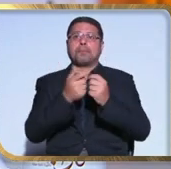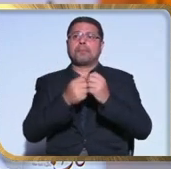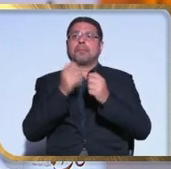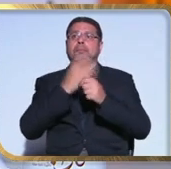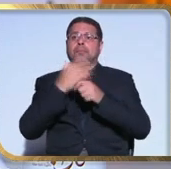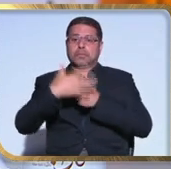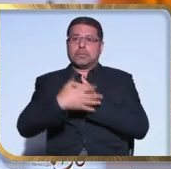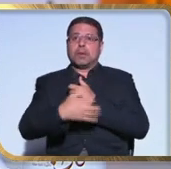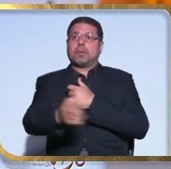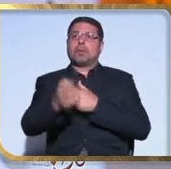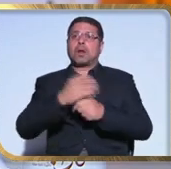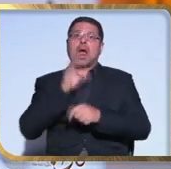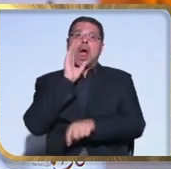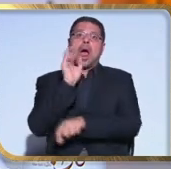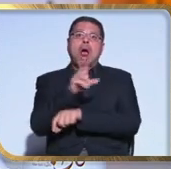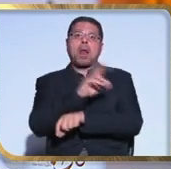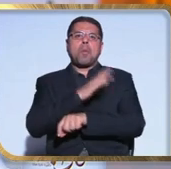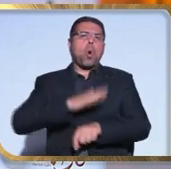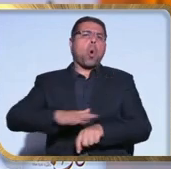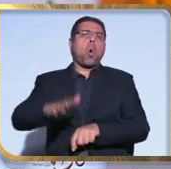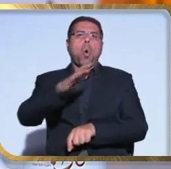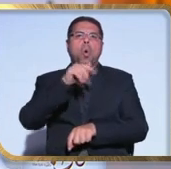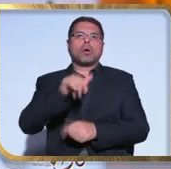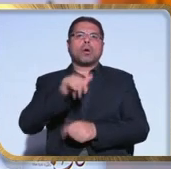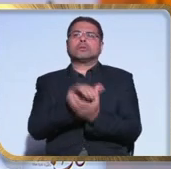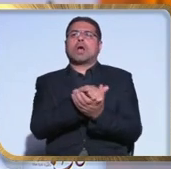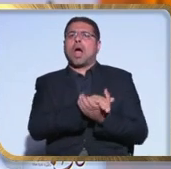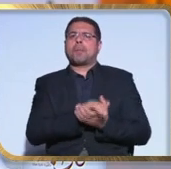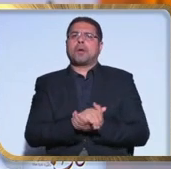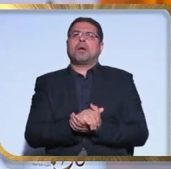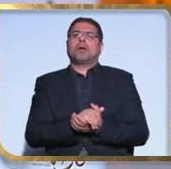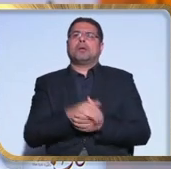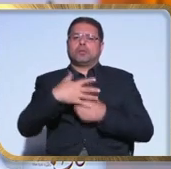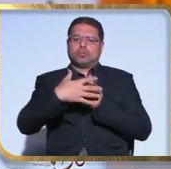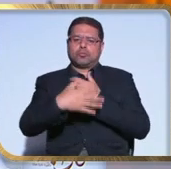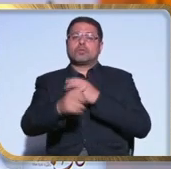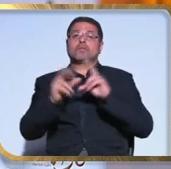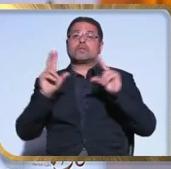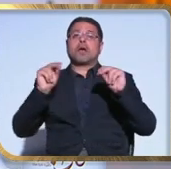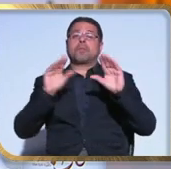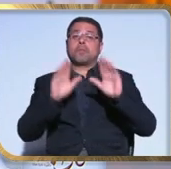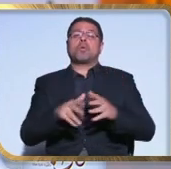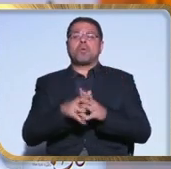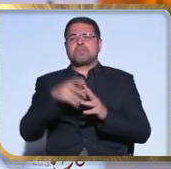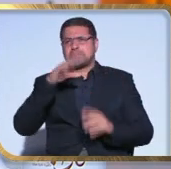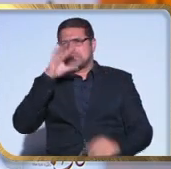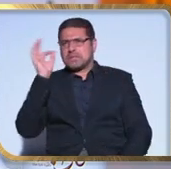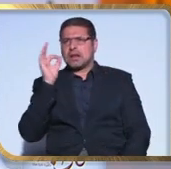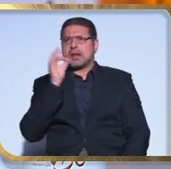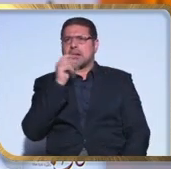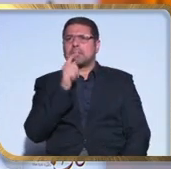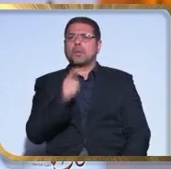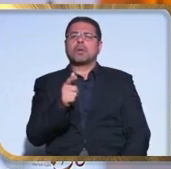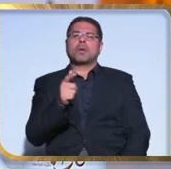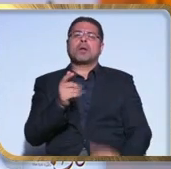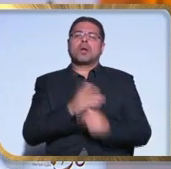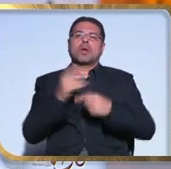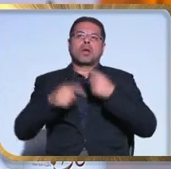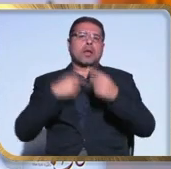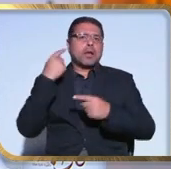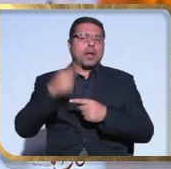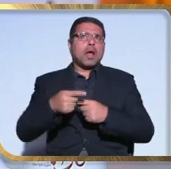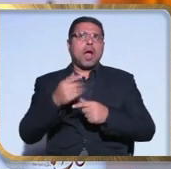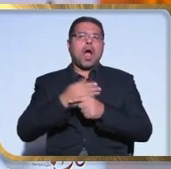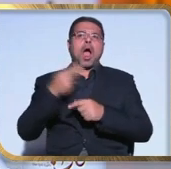التابعين فهي علمت في كل طبقه طبقه الصحابه والتابعين كذلك زي مثلا اللي رووا عنها